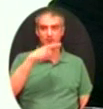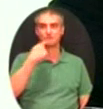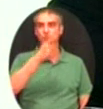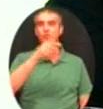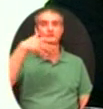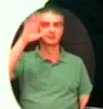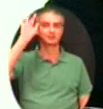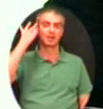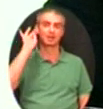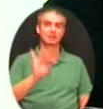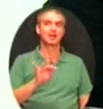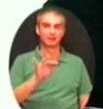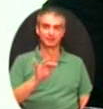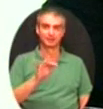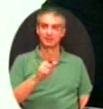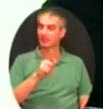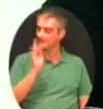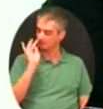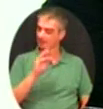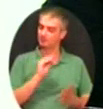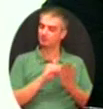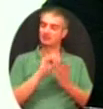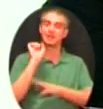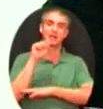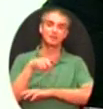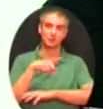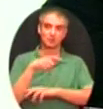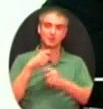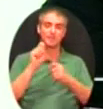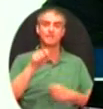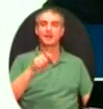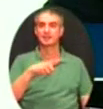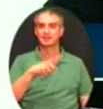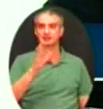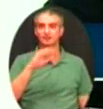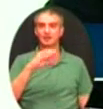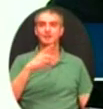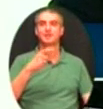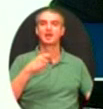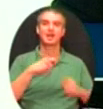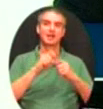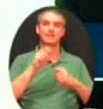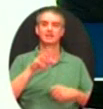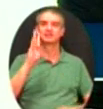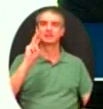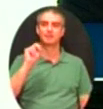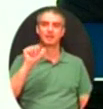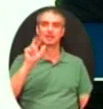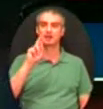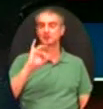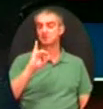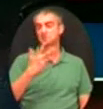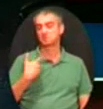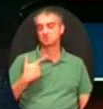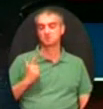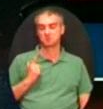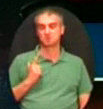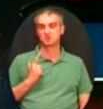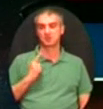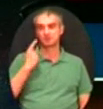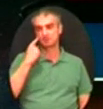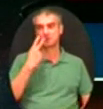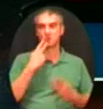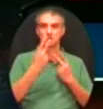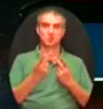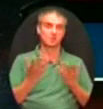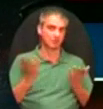יצביע נגד, נגד פסקת ההתגברות בכנסת, וגם כך חברת הכנסת בן ארי. טוב, אנחנו ממתינים בכל זאת לאיזושהי